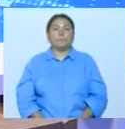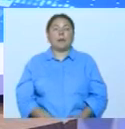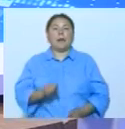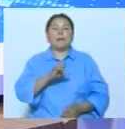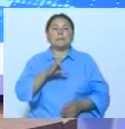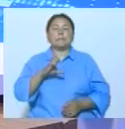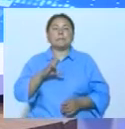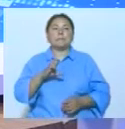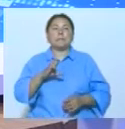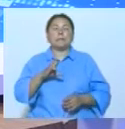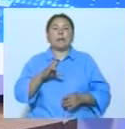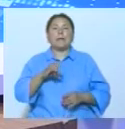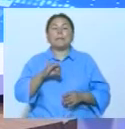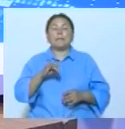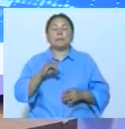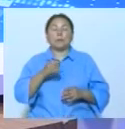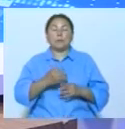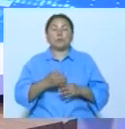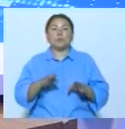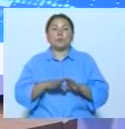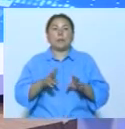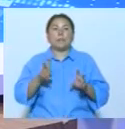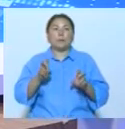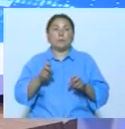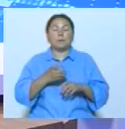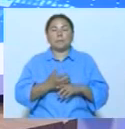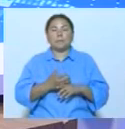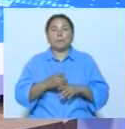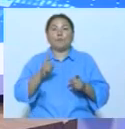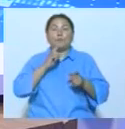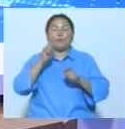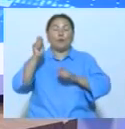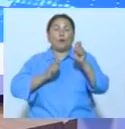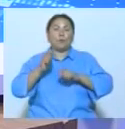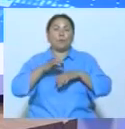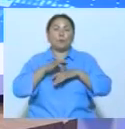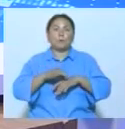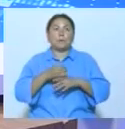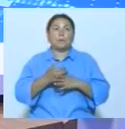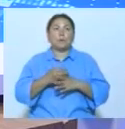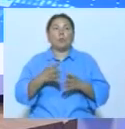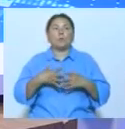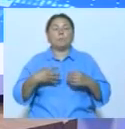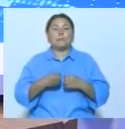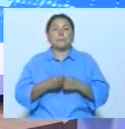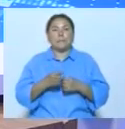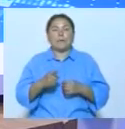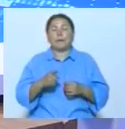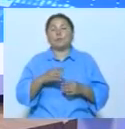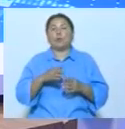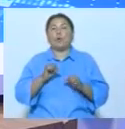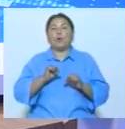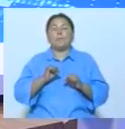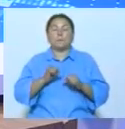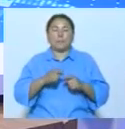Асқар тау әкен қымбат шаһарда осындай атаумен әкелер форумы өтті. Жиынға жиналғандар әкенің отбасындағы рөлі мен қоғамдағы